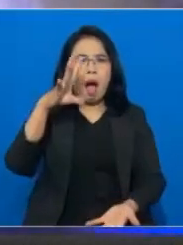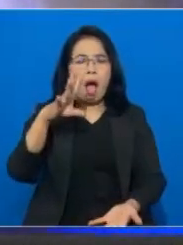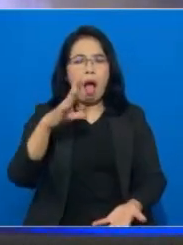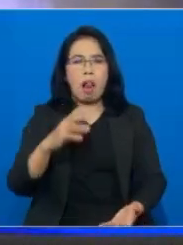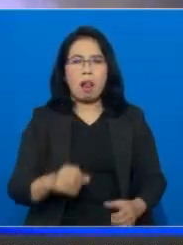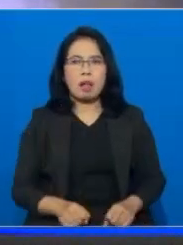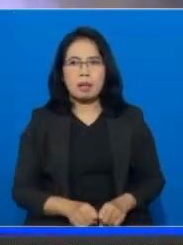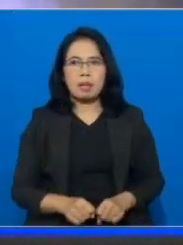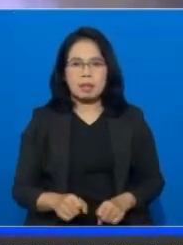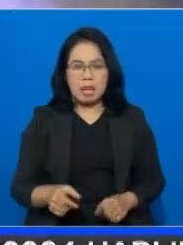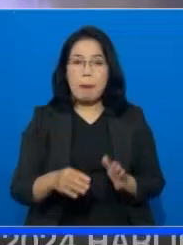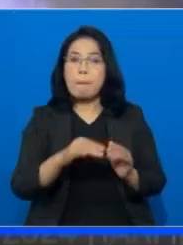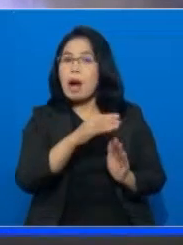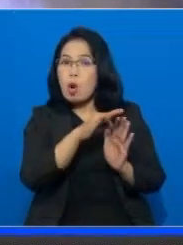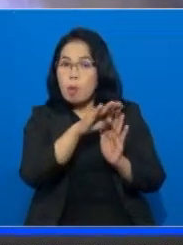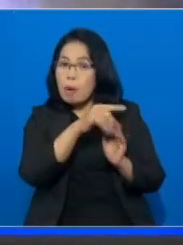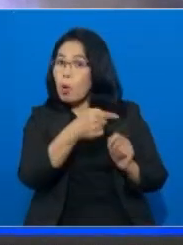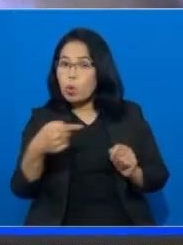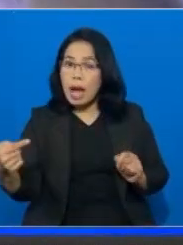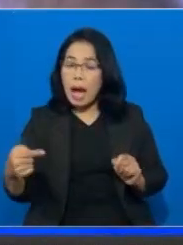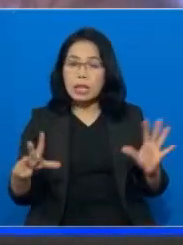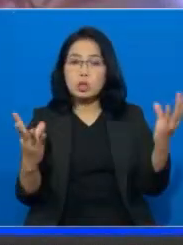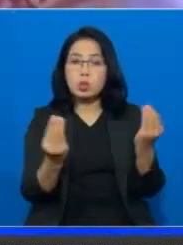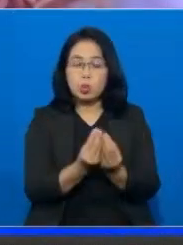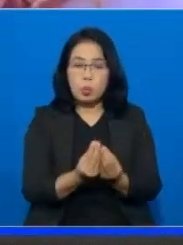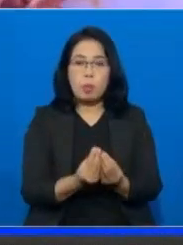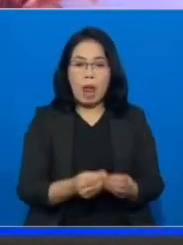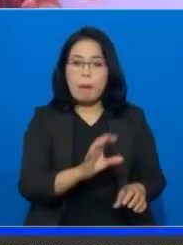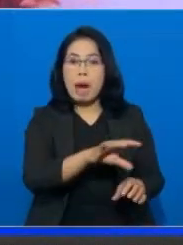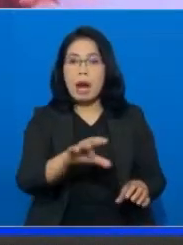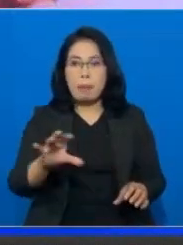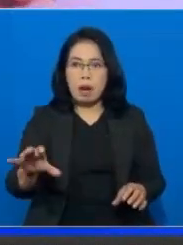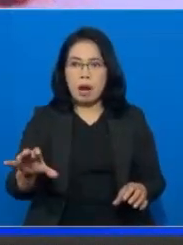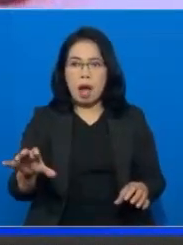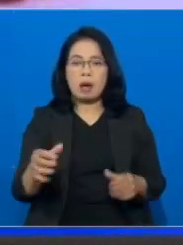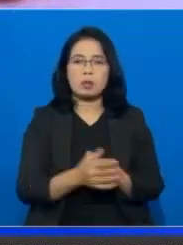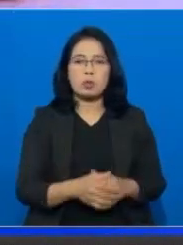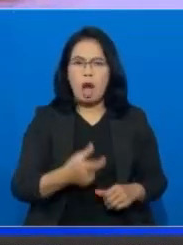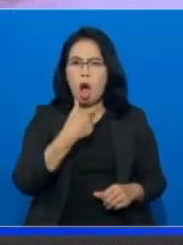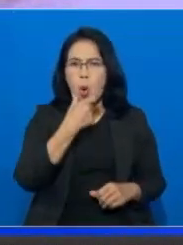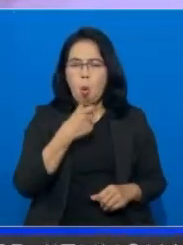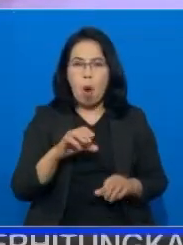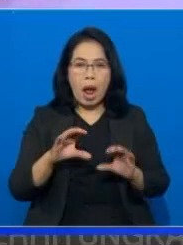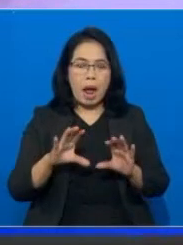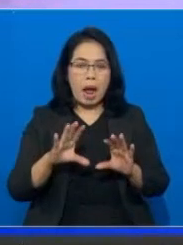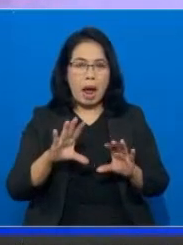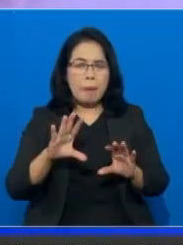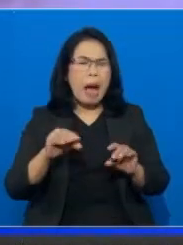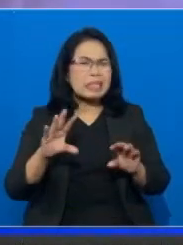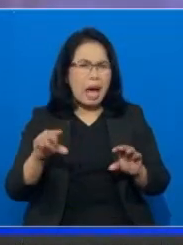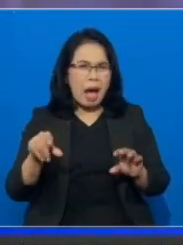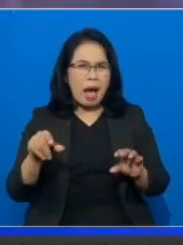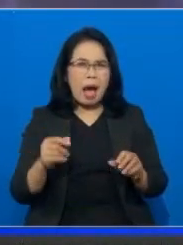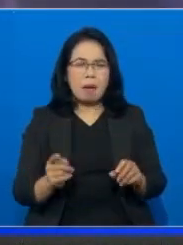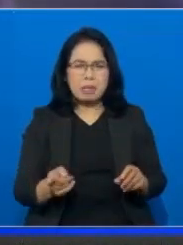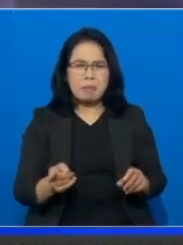terpaksa mengurangi jumlah produksi. Sementara di Lamongan, Jawa Timur, produsen kue basah menurun omsetnya akibat meroketnya harga gula